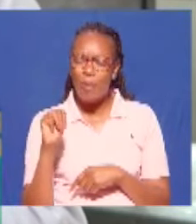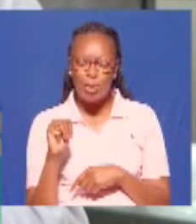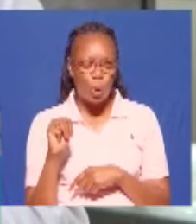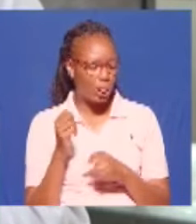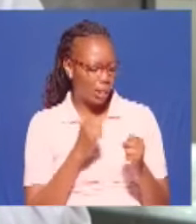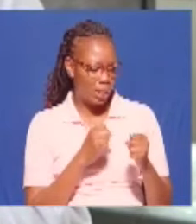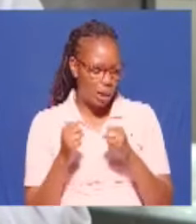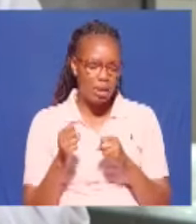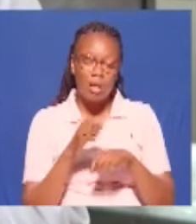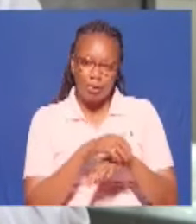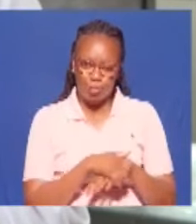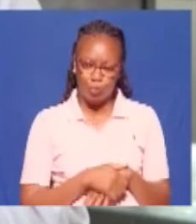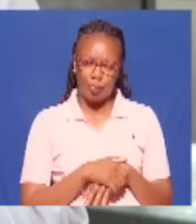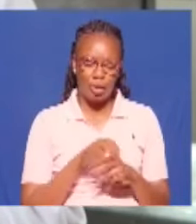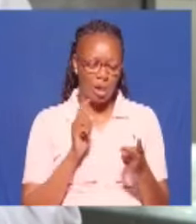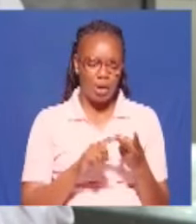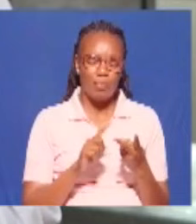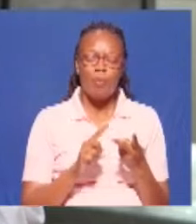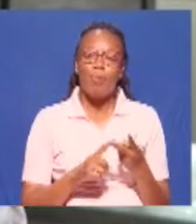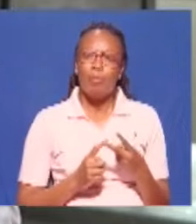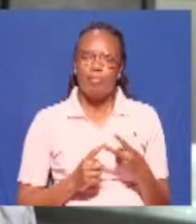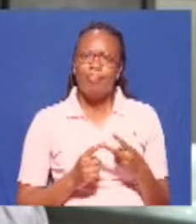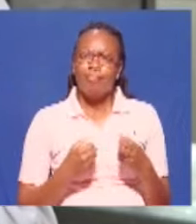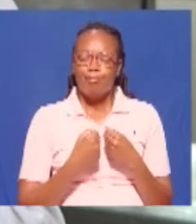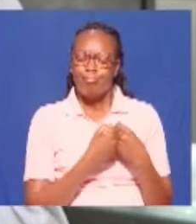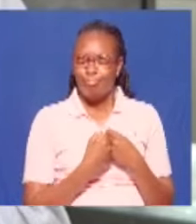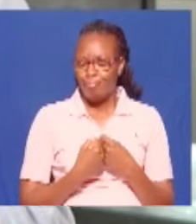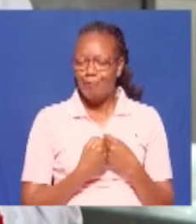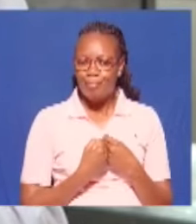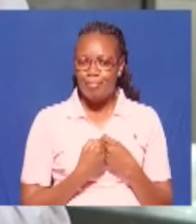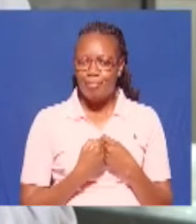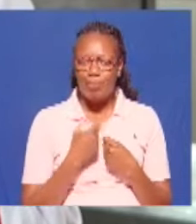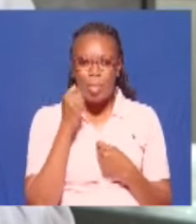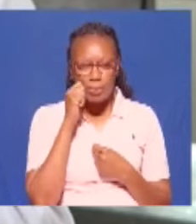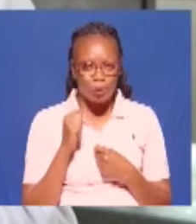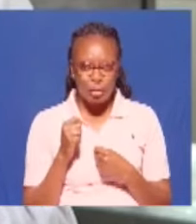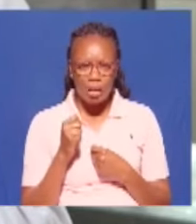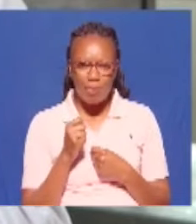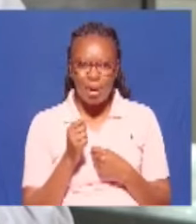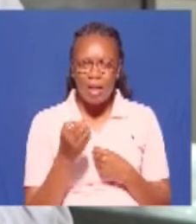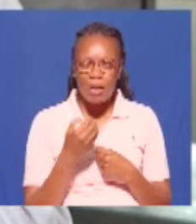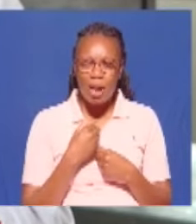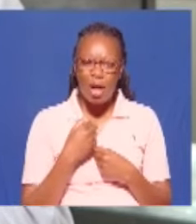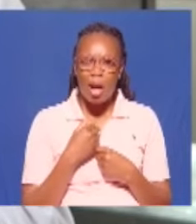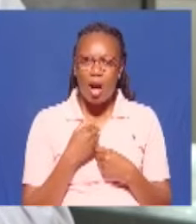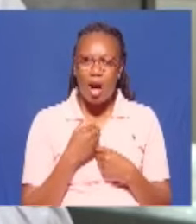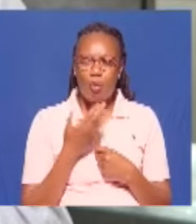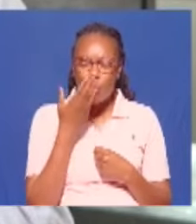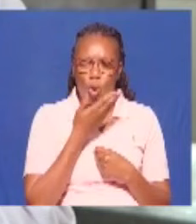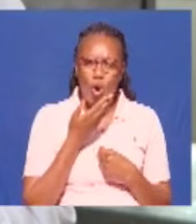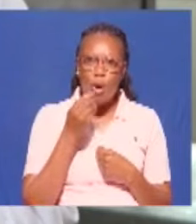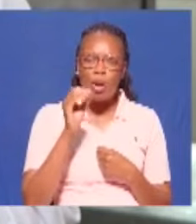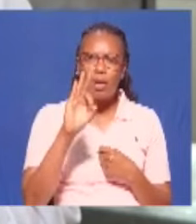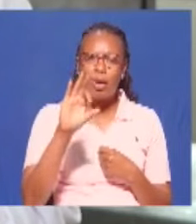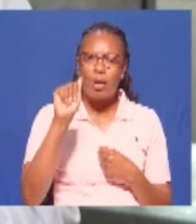Second challenge, vegetarian sausage si kama nyama. Unajua nyama tunakanga fat and the meat itself ina bind, it's a